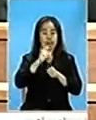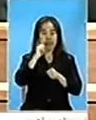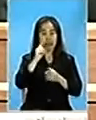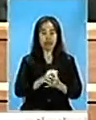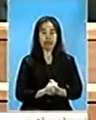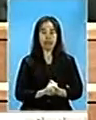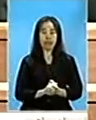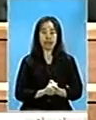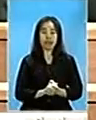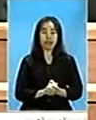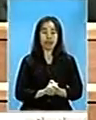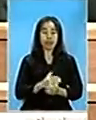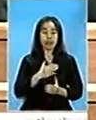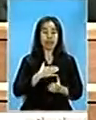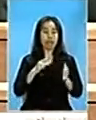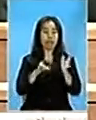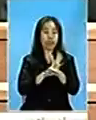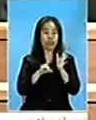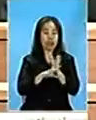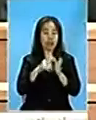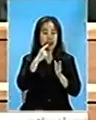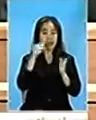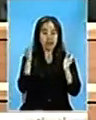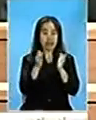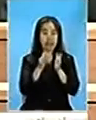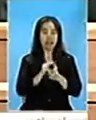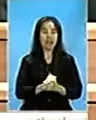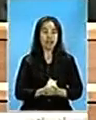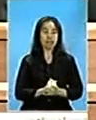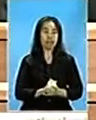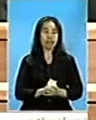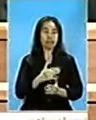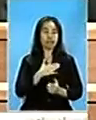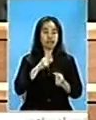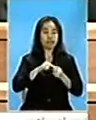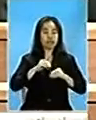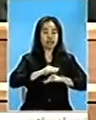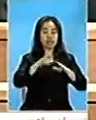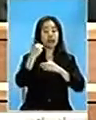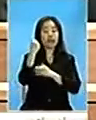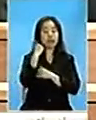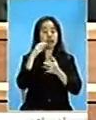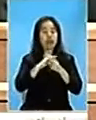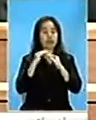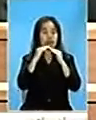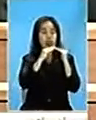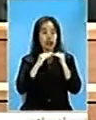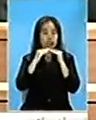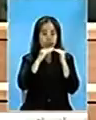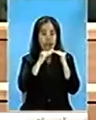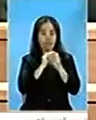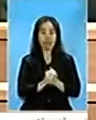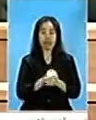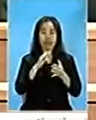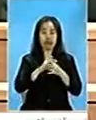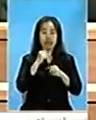ครับขอประเด็นสุดท้ายสั้นๆครับผมก็เกรงใจท่านประธานคือการกระจายอำนาจและการสร้างความเป็นธรรมในการ